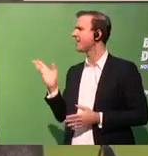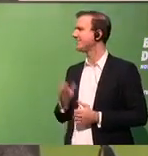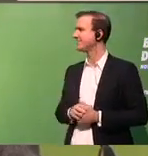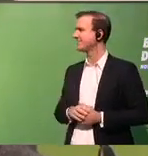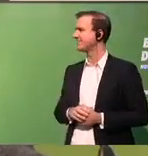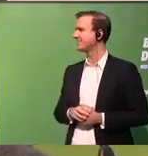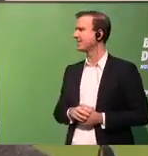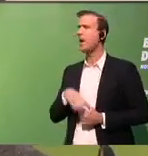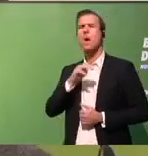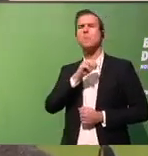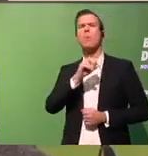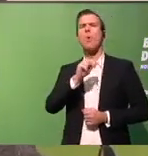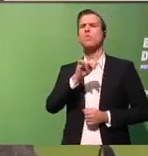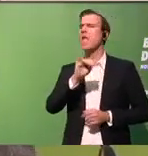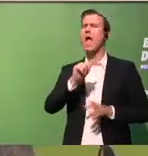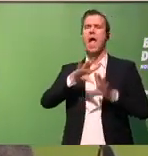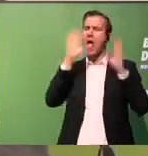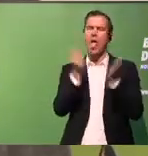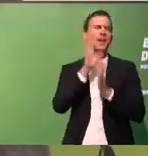Mona trinkt alles.